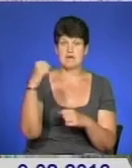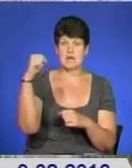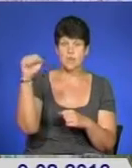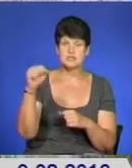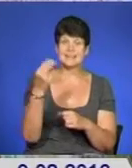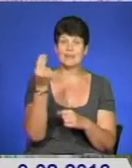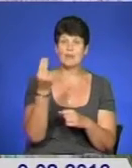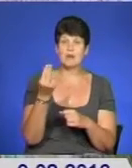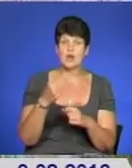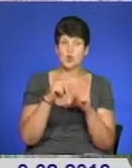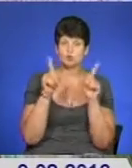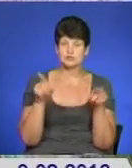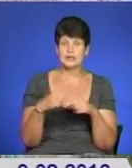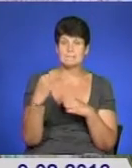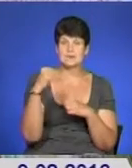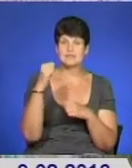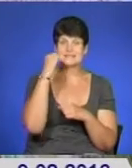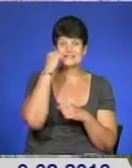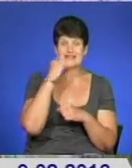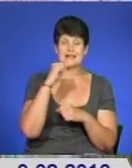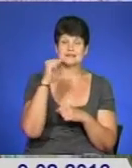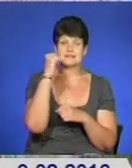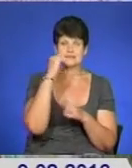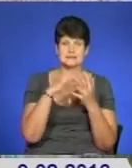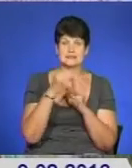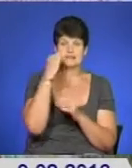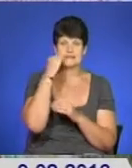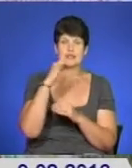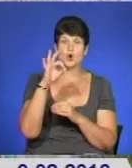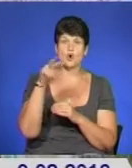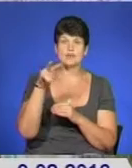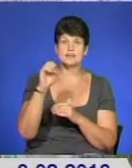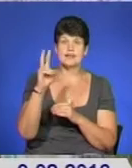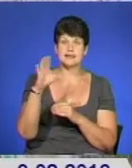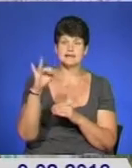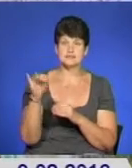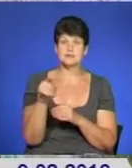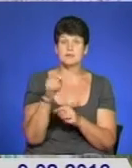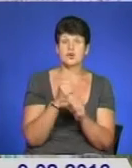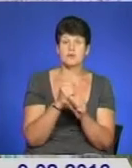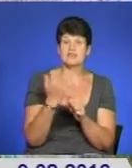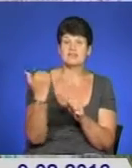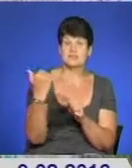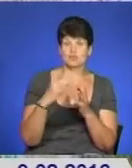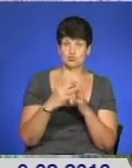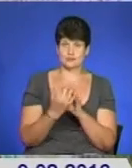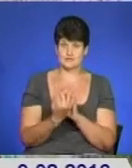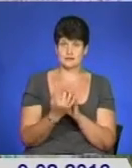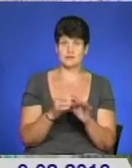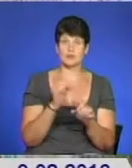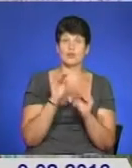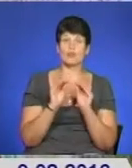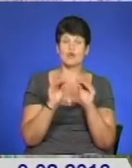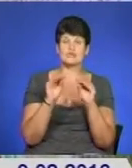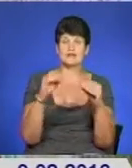малюнках переможці села староолексинець якраз відображені і ті ідеї які ми зробили в їхньому селі тобто встановили світильники з